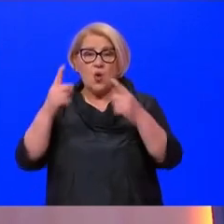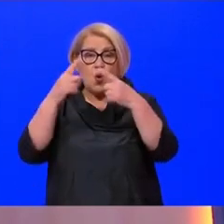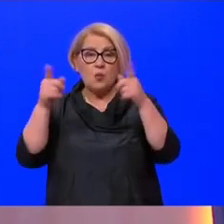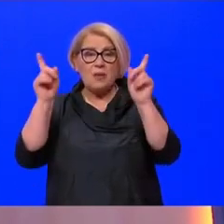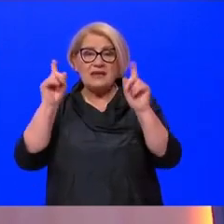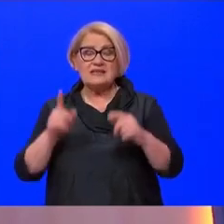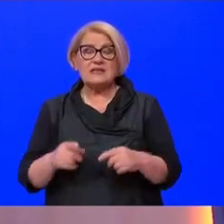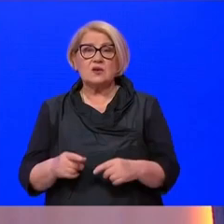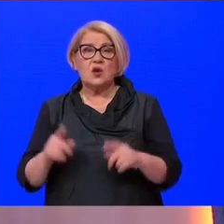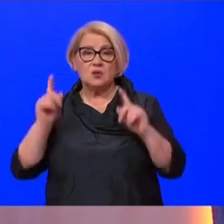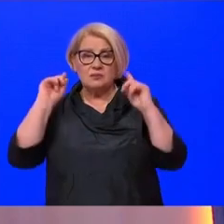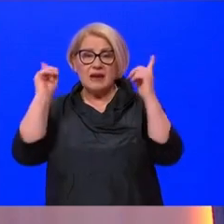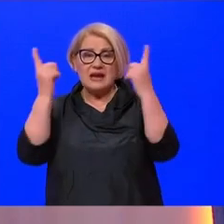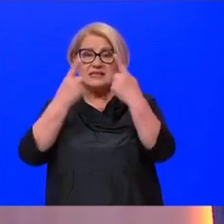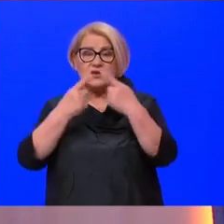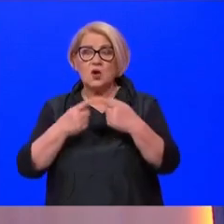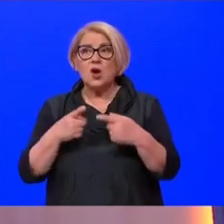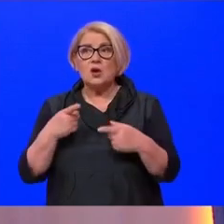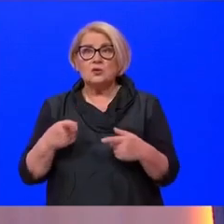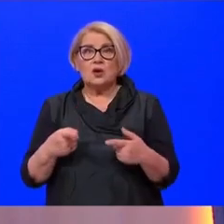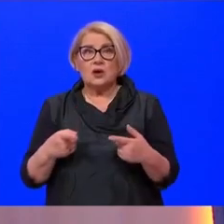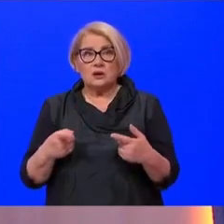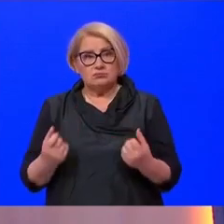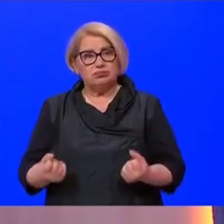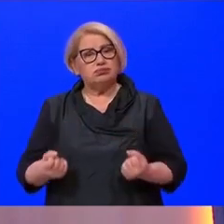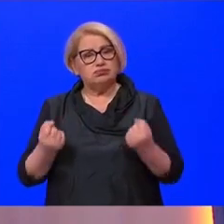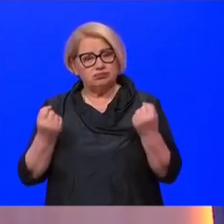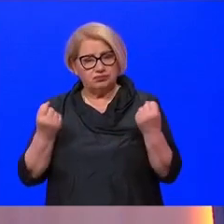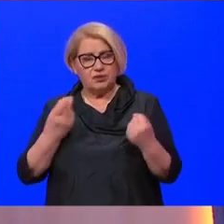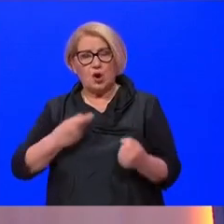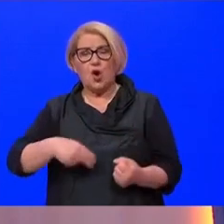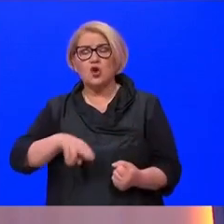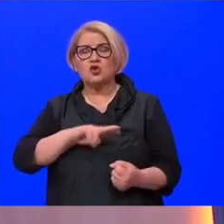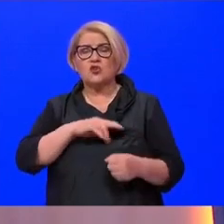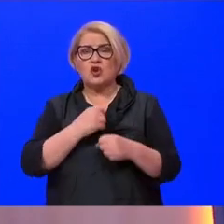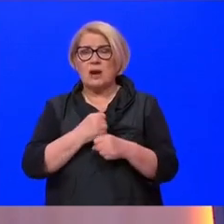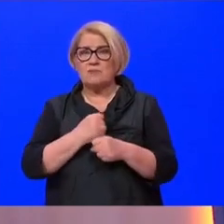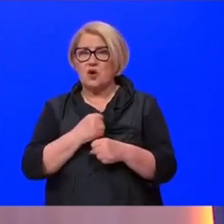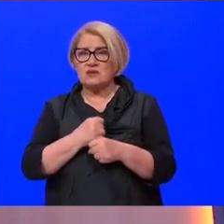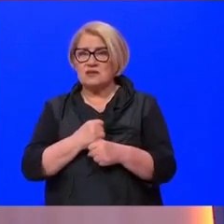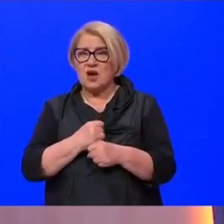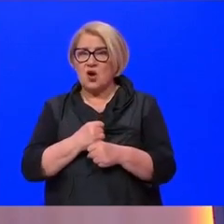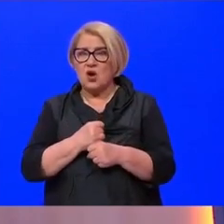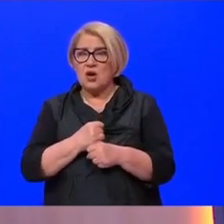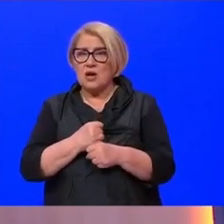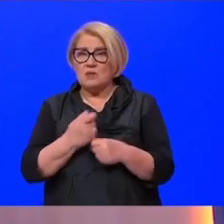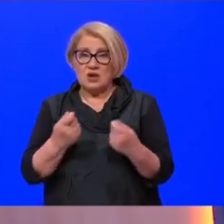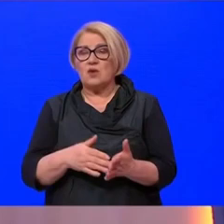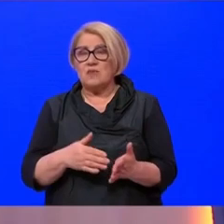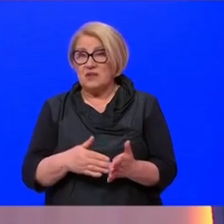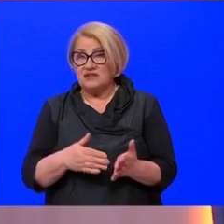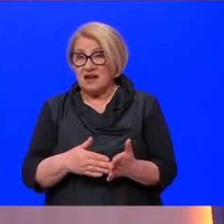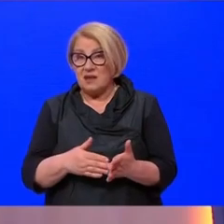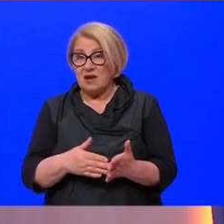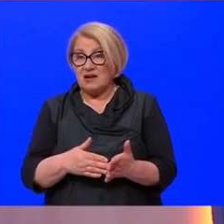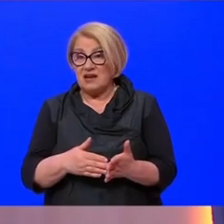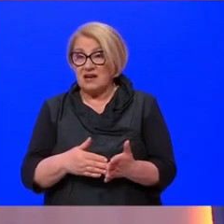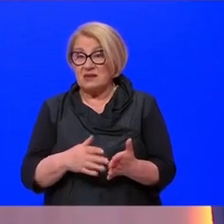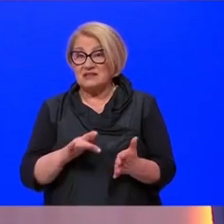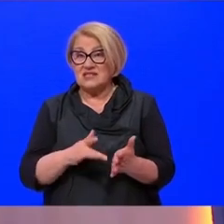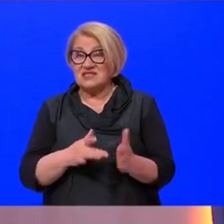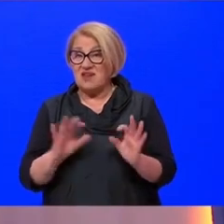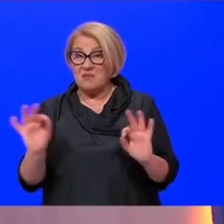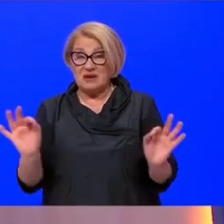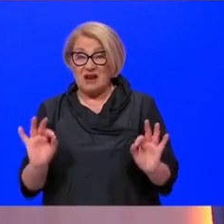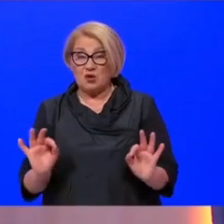i zahtjevan posao, bih rekla, odgovoran. Morate imati i financijsku podršku, ali imati sve prilagođeno